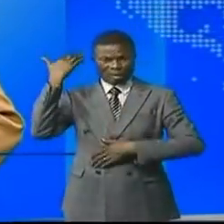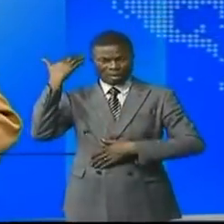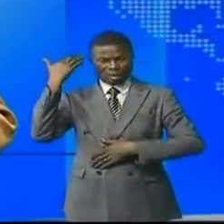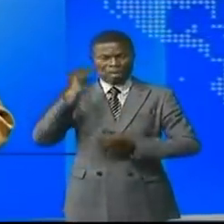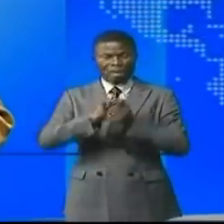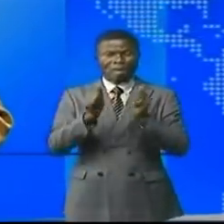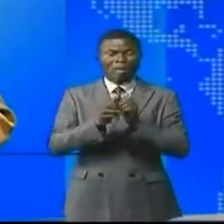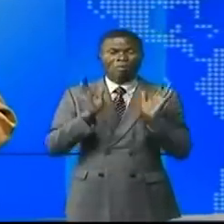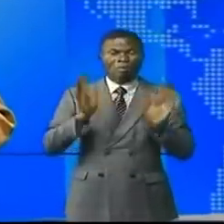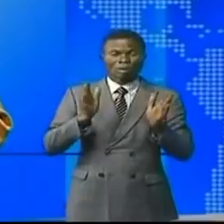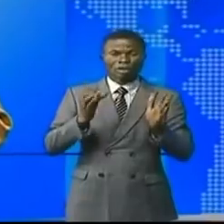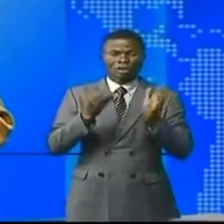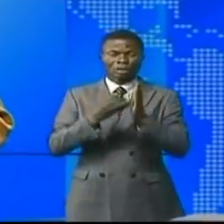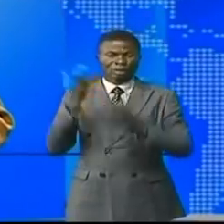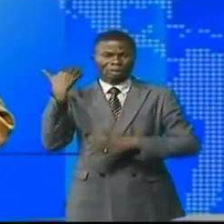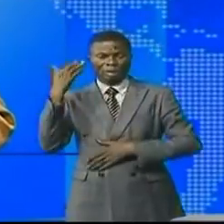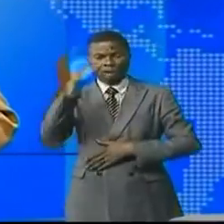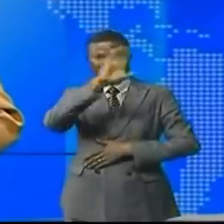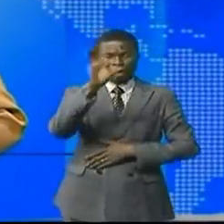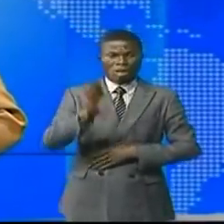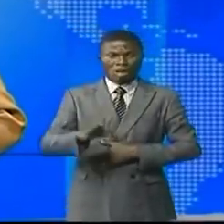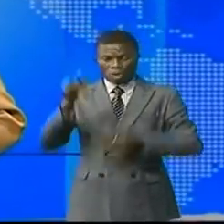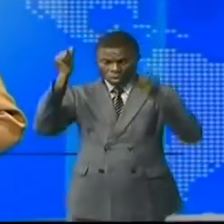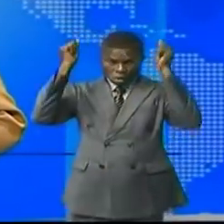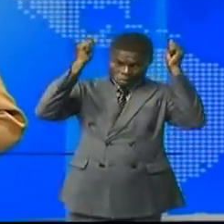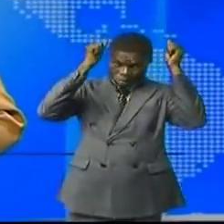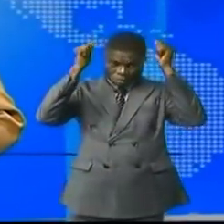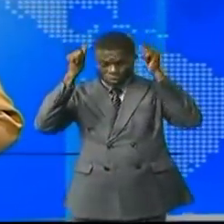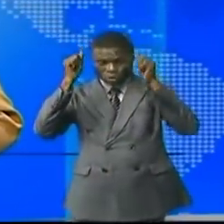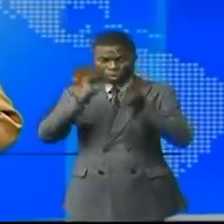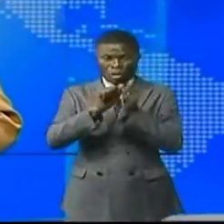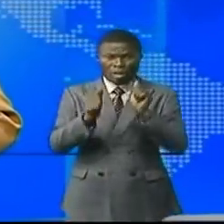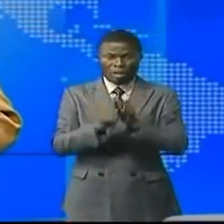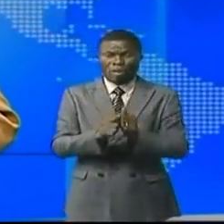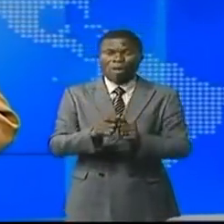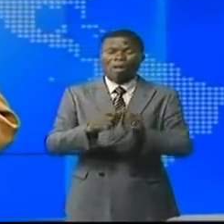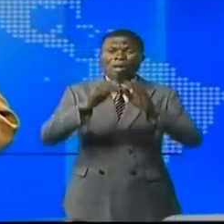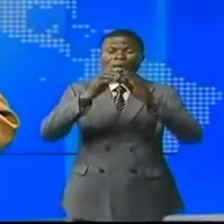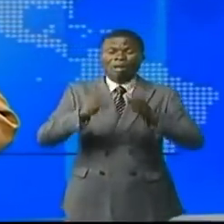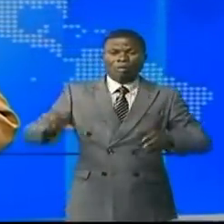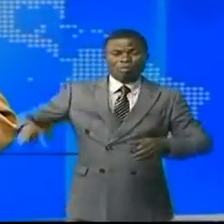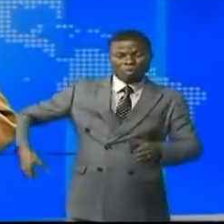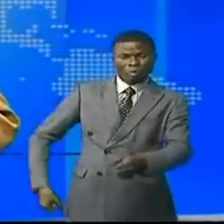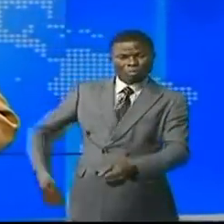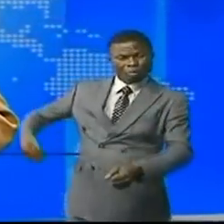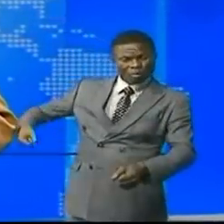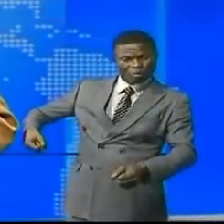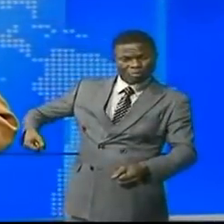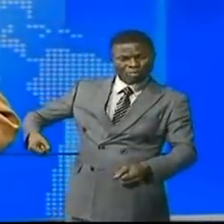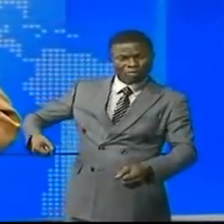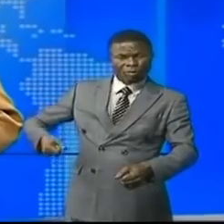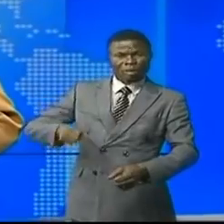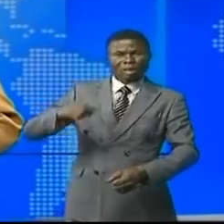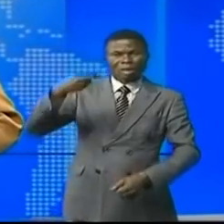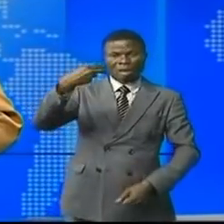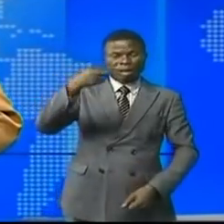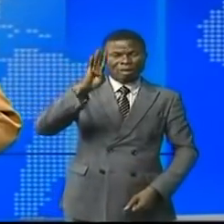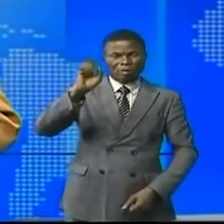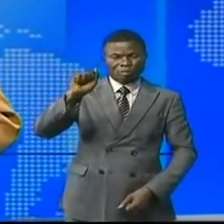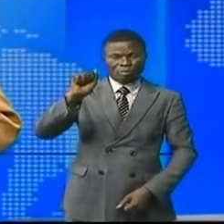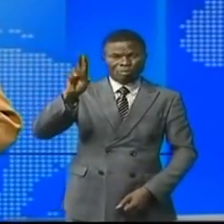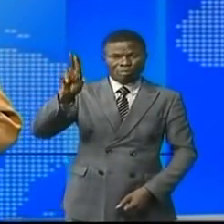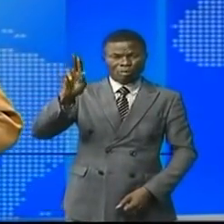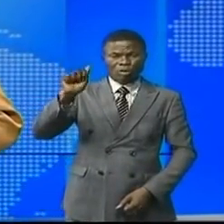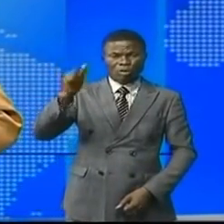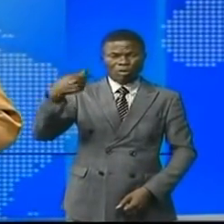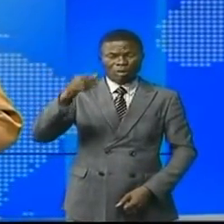drame survenu dimanche dernier dans la commune de Maluku concernant l'incendie de la baleinière HB Bourra. Le ministre